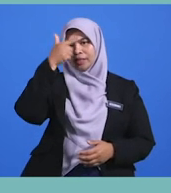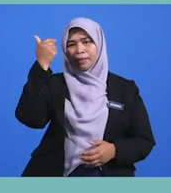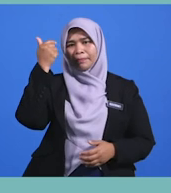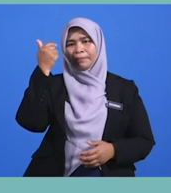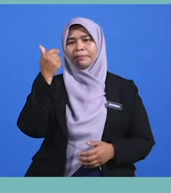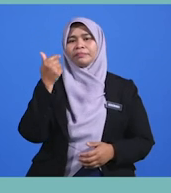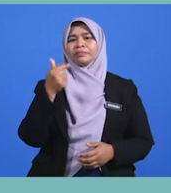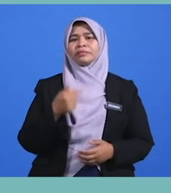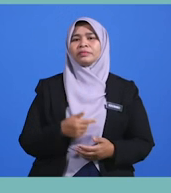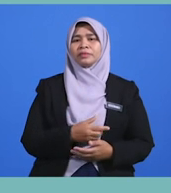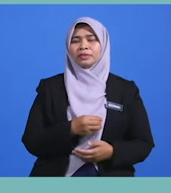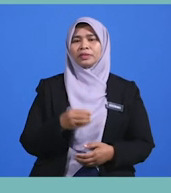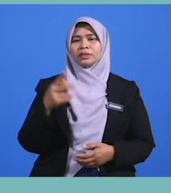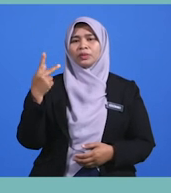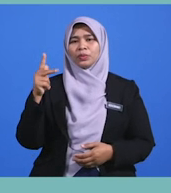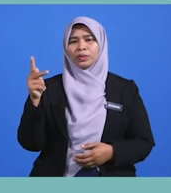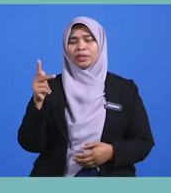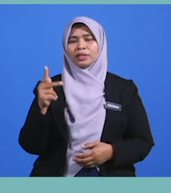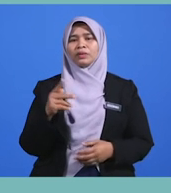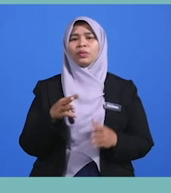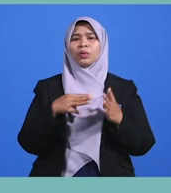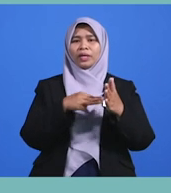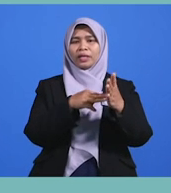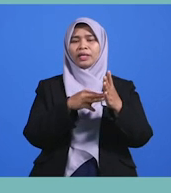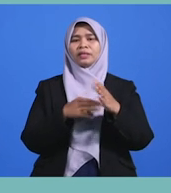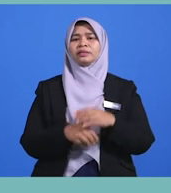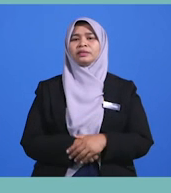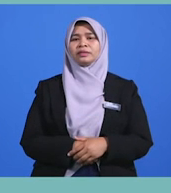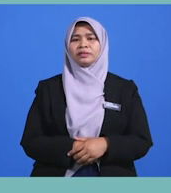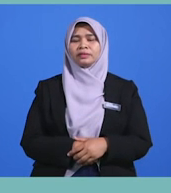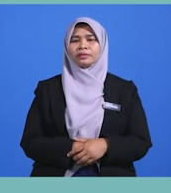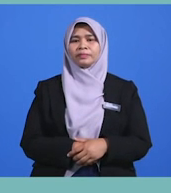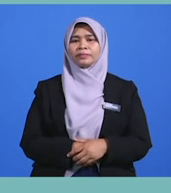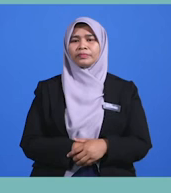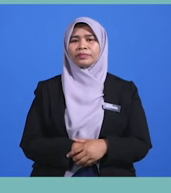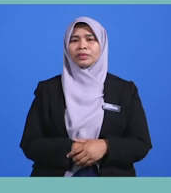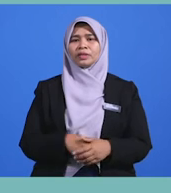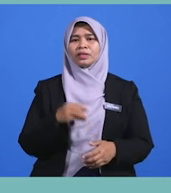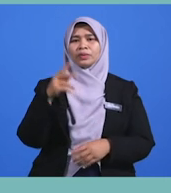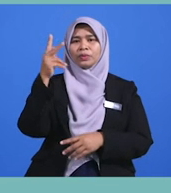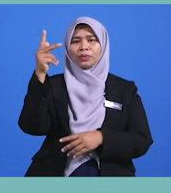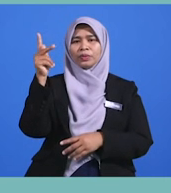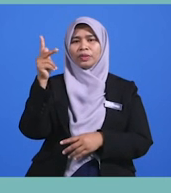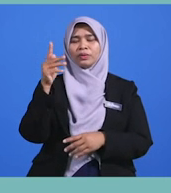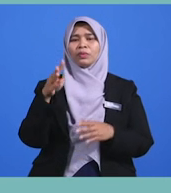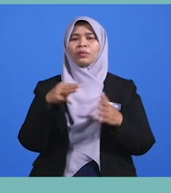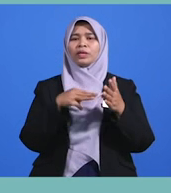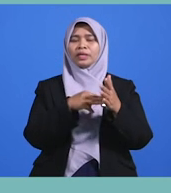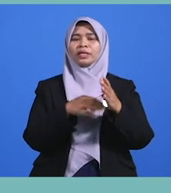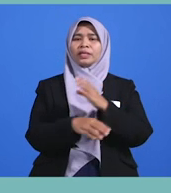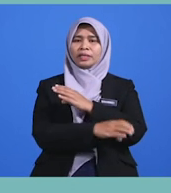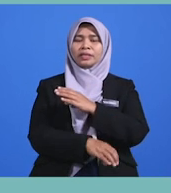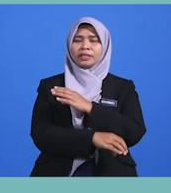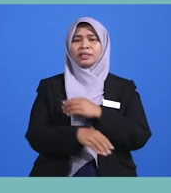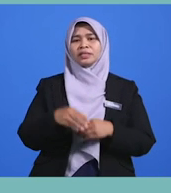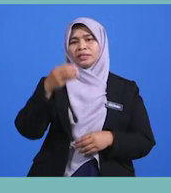putih dan kuning mewakili negeri Perak. Merah dan kuning mewakili negeri